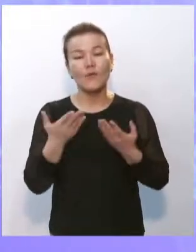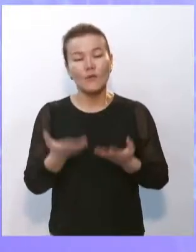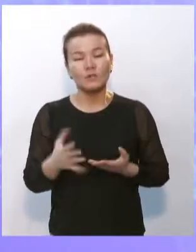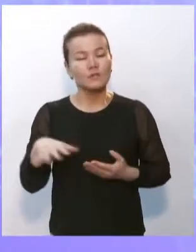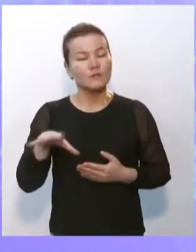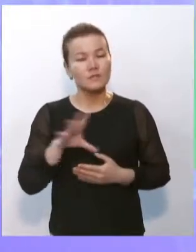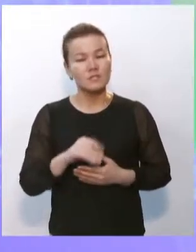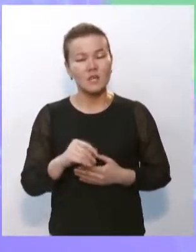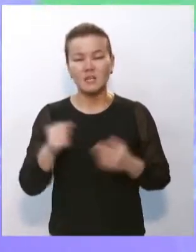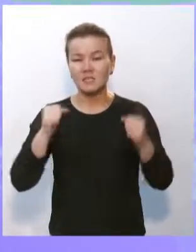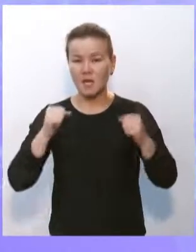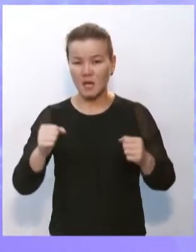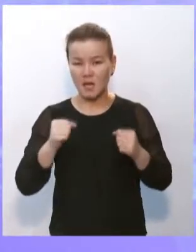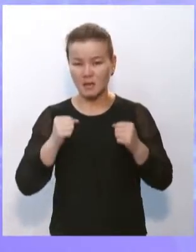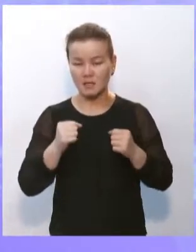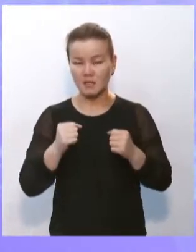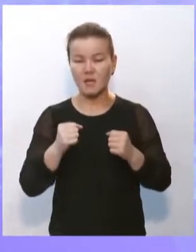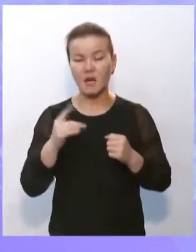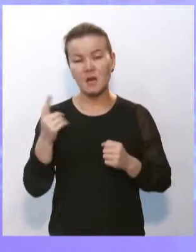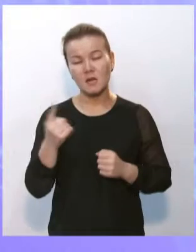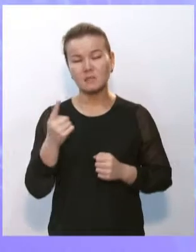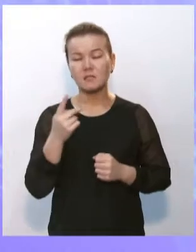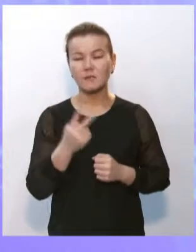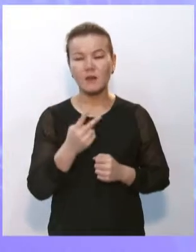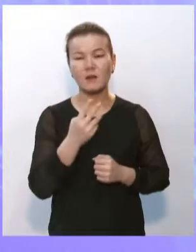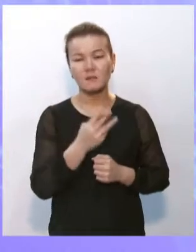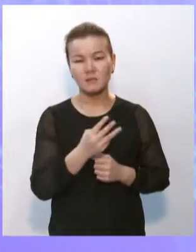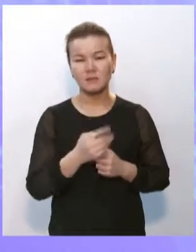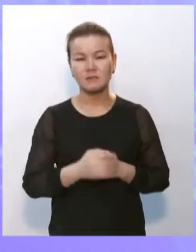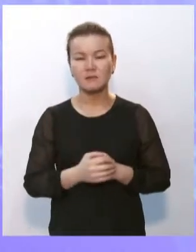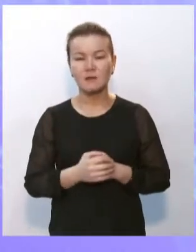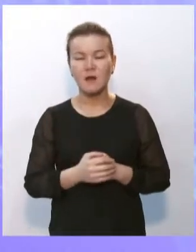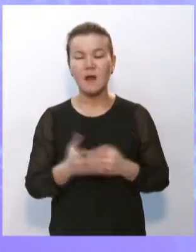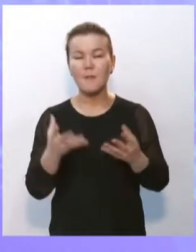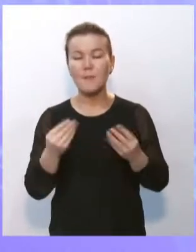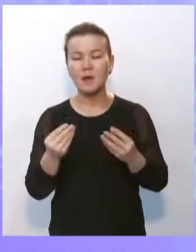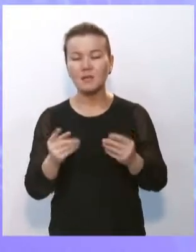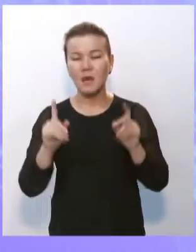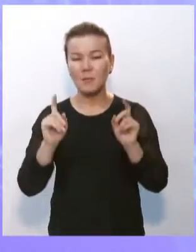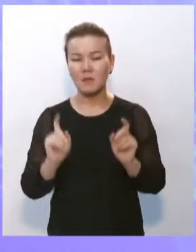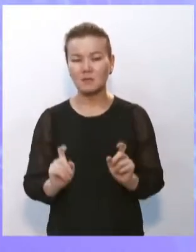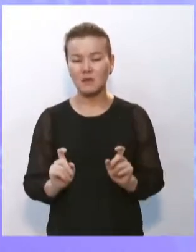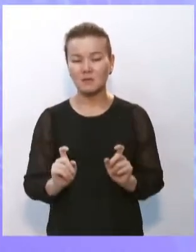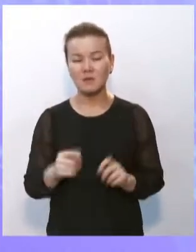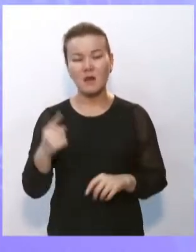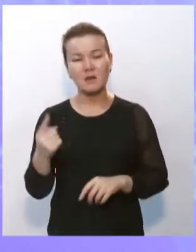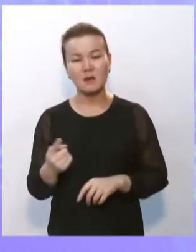вся зарядка 1 2 3 мягкая посадка